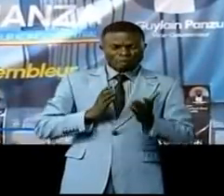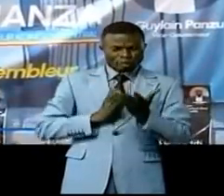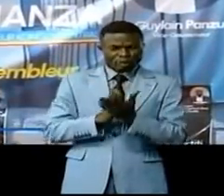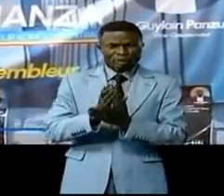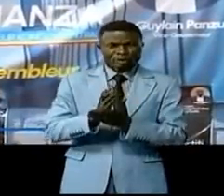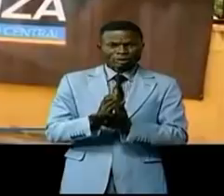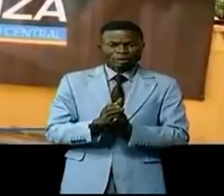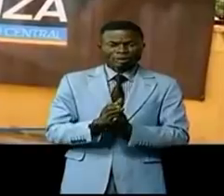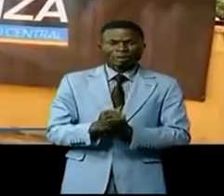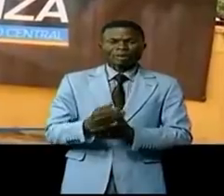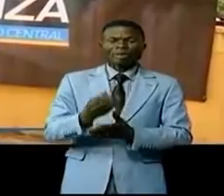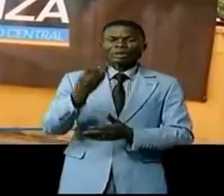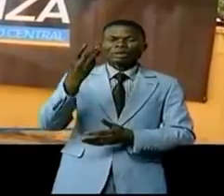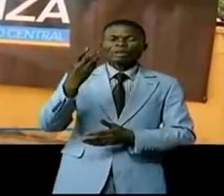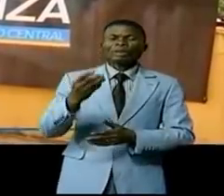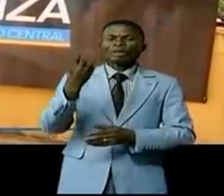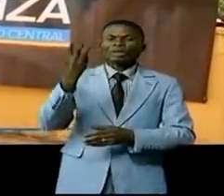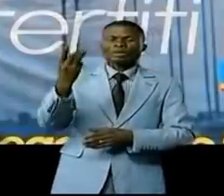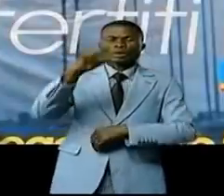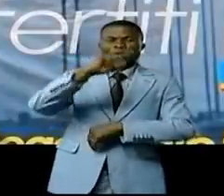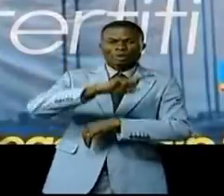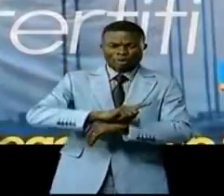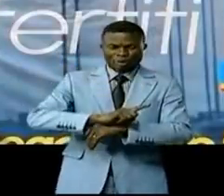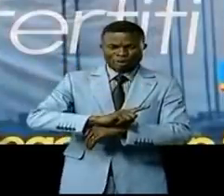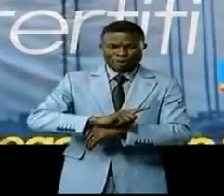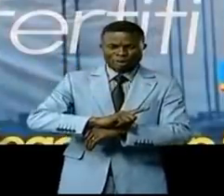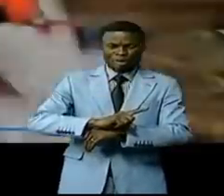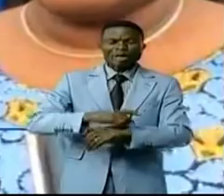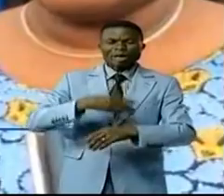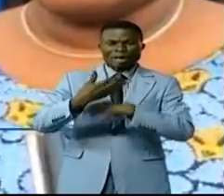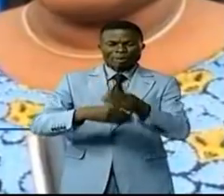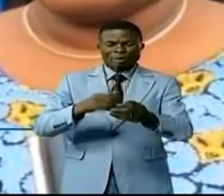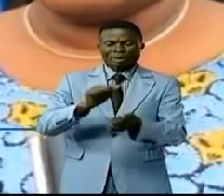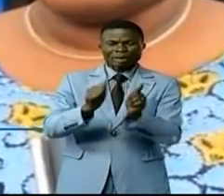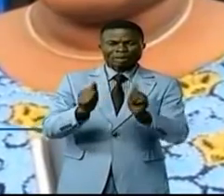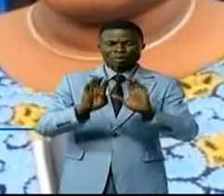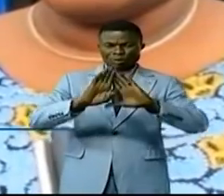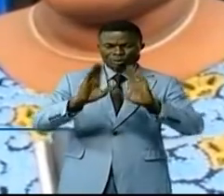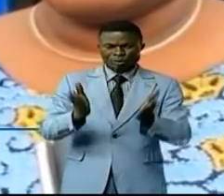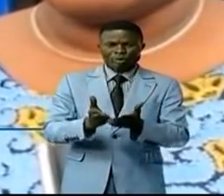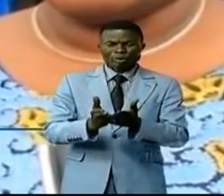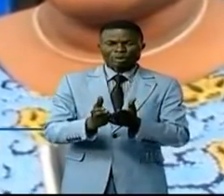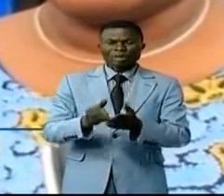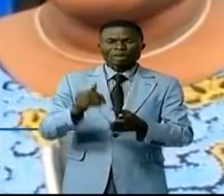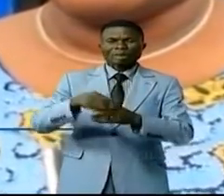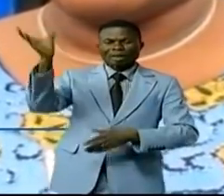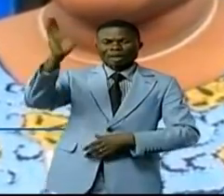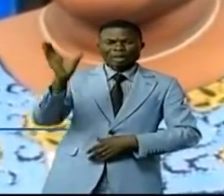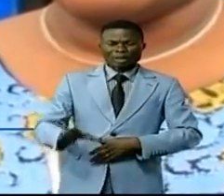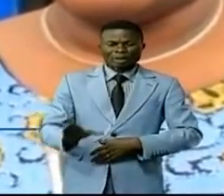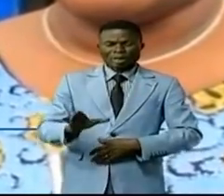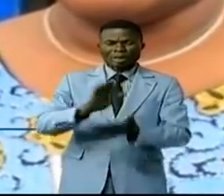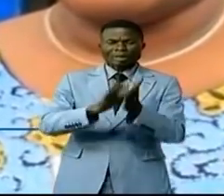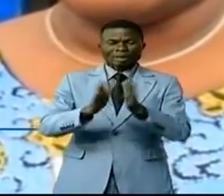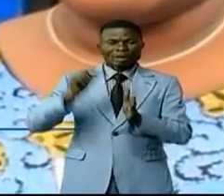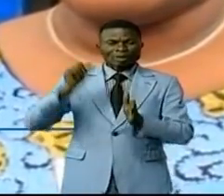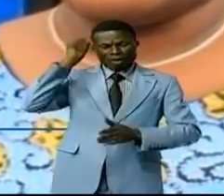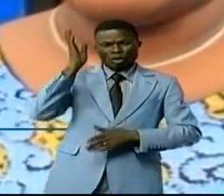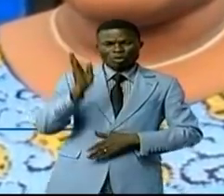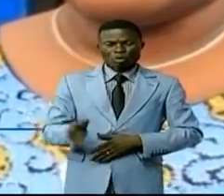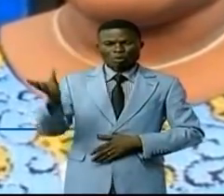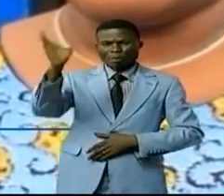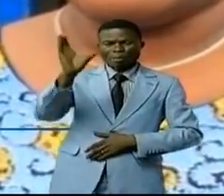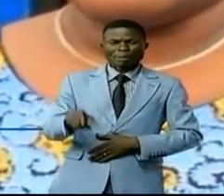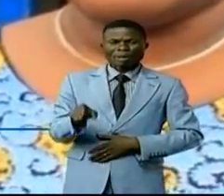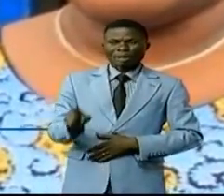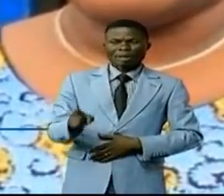72 heures pour départager Nefertiti Ngoudianza et Guy Bandou dans la course au fauteuil provincial dans le Congo